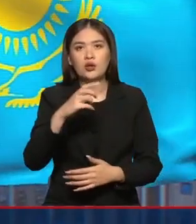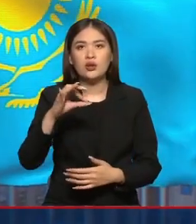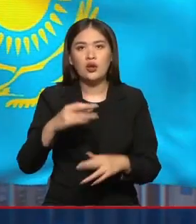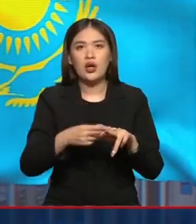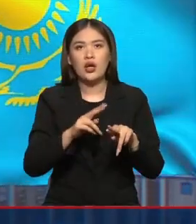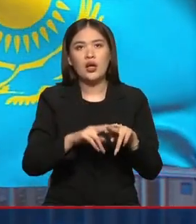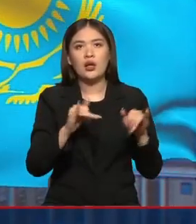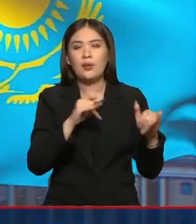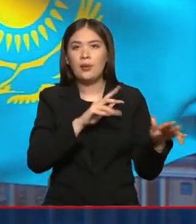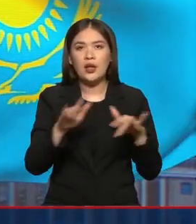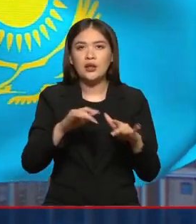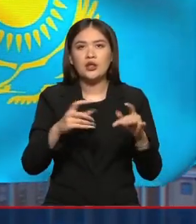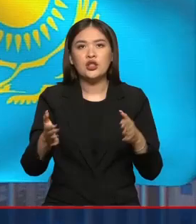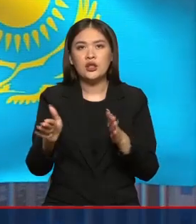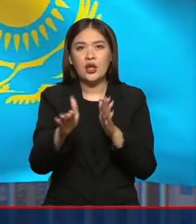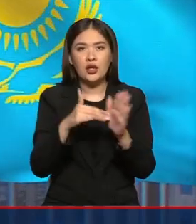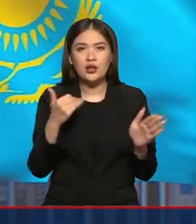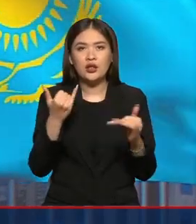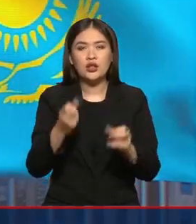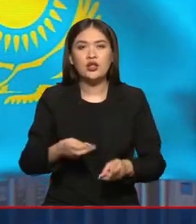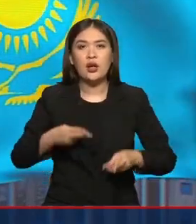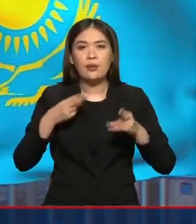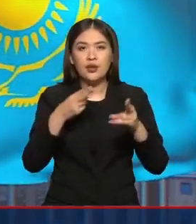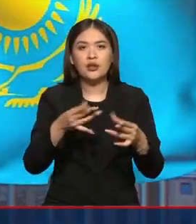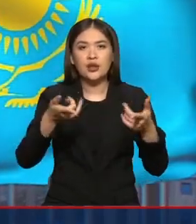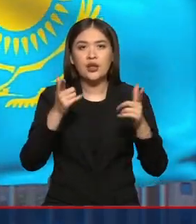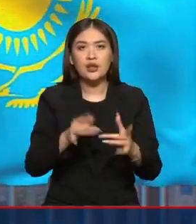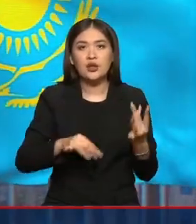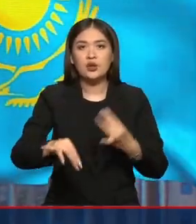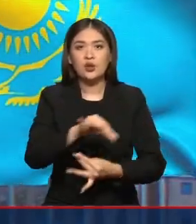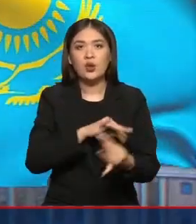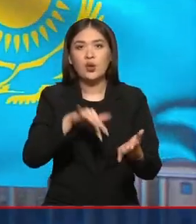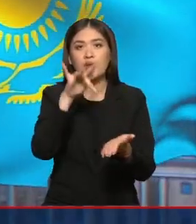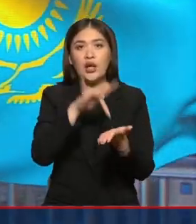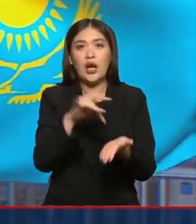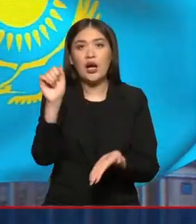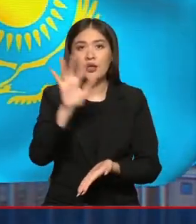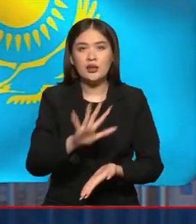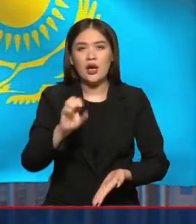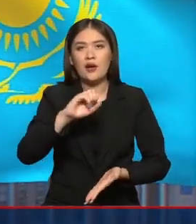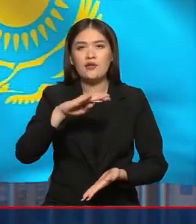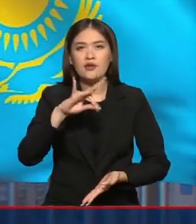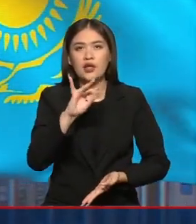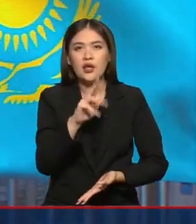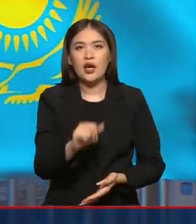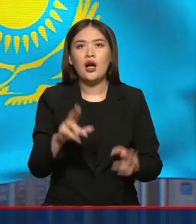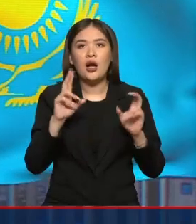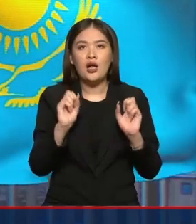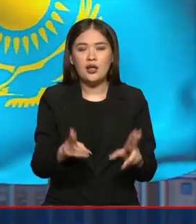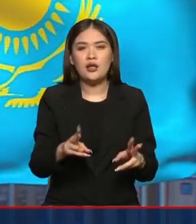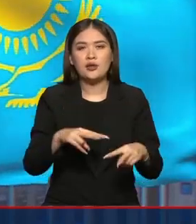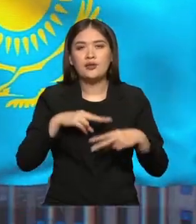қазбалы байлығын игеруге шақырды. Сапар барысында жүргізген келіссөздер Орталық Азия мен Африка қарым-қатынасына қалай әсер